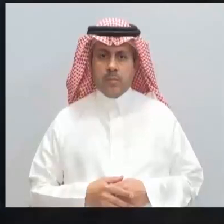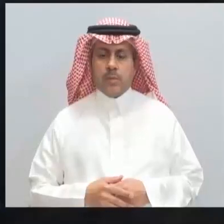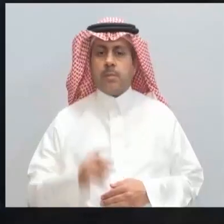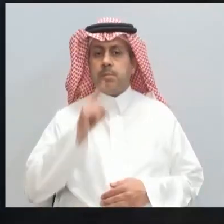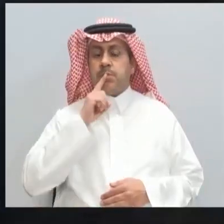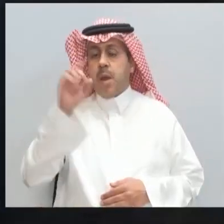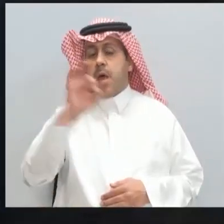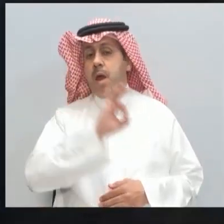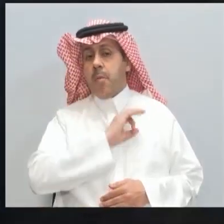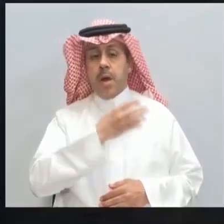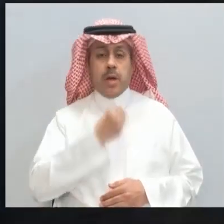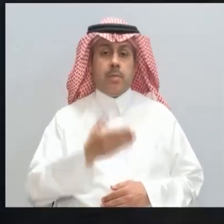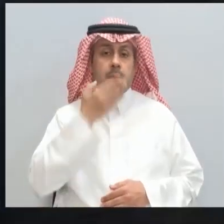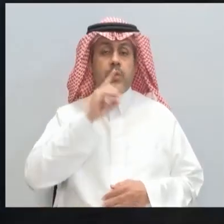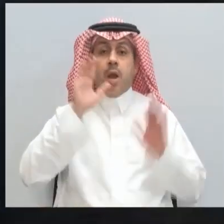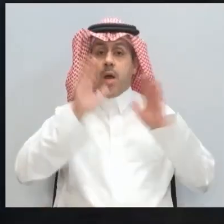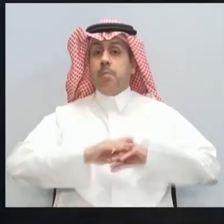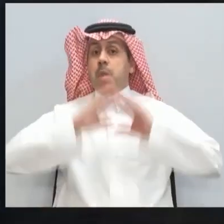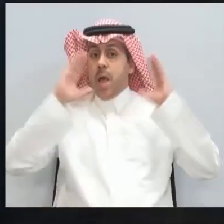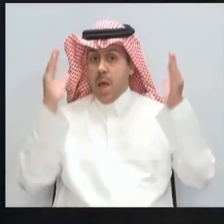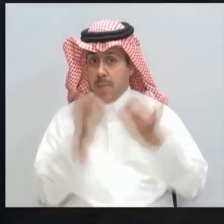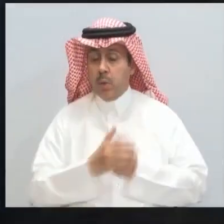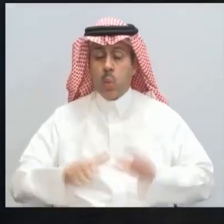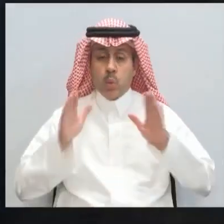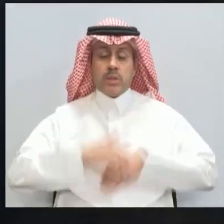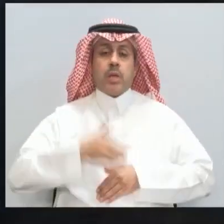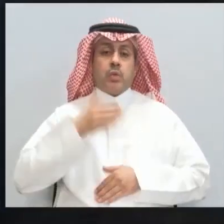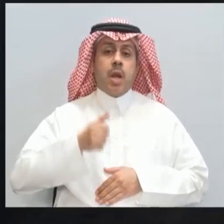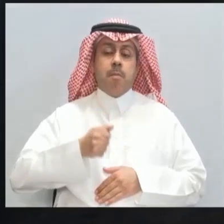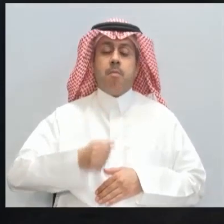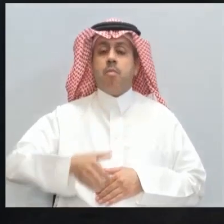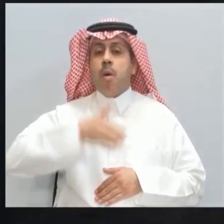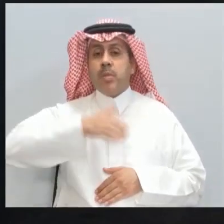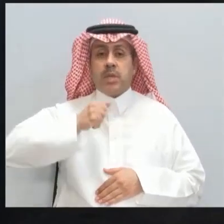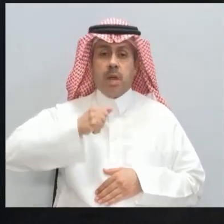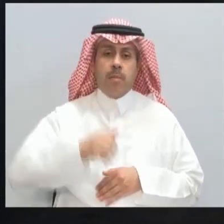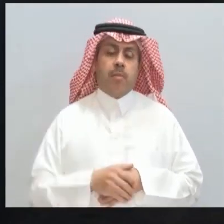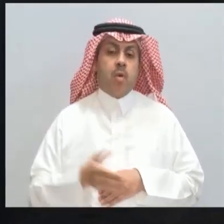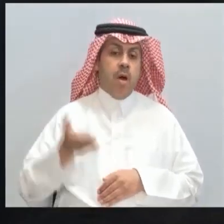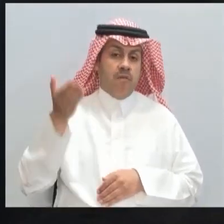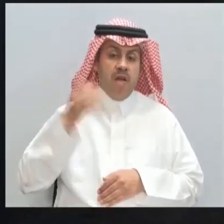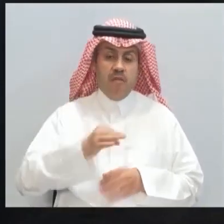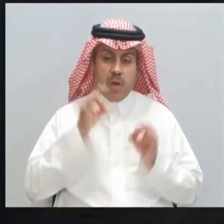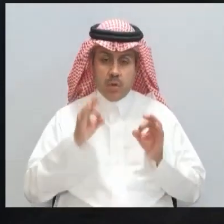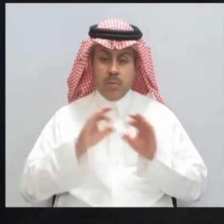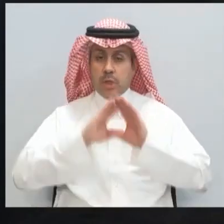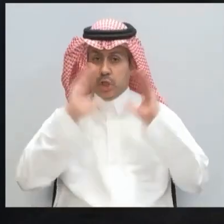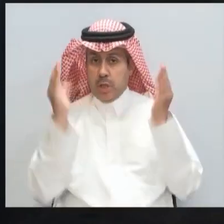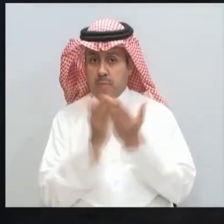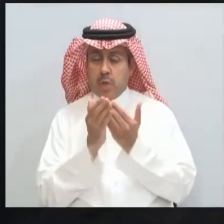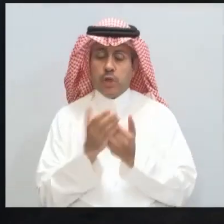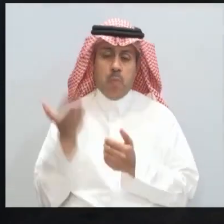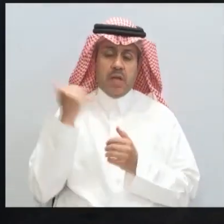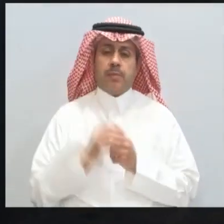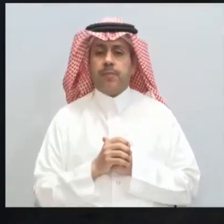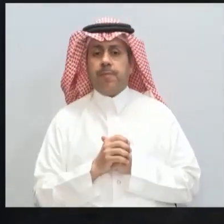بسم الله الرحمن الرحيم الحمد لله رب العالمين والصلاه والسلام على سيدنا ونبينا محمد عليه افضل الصلاه وازكى السلام